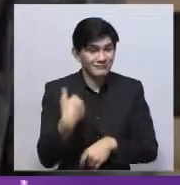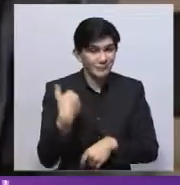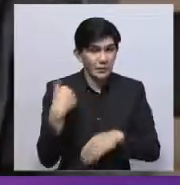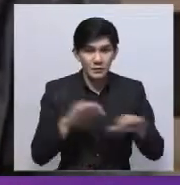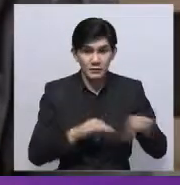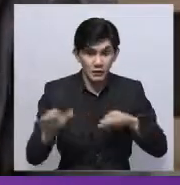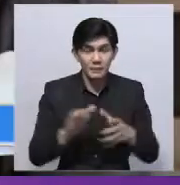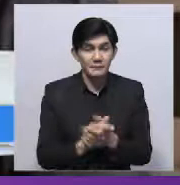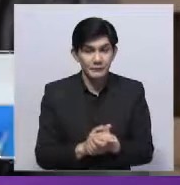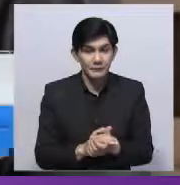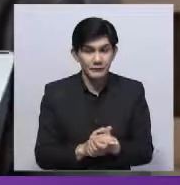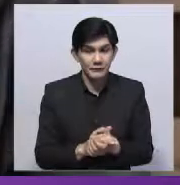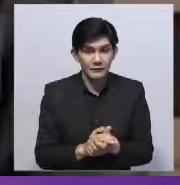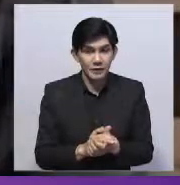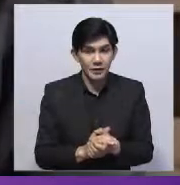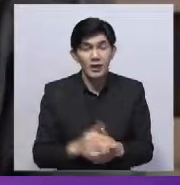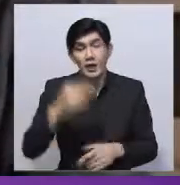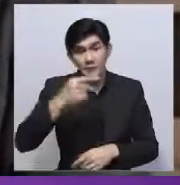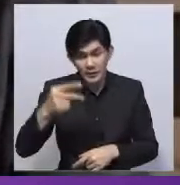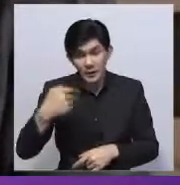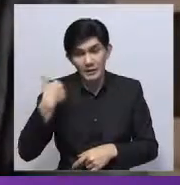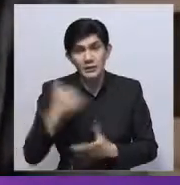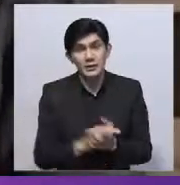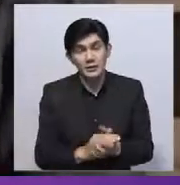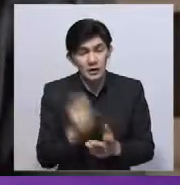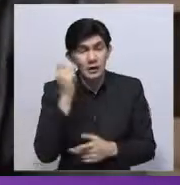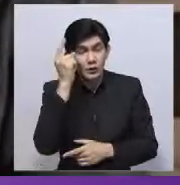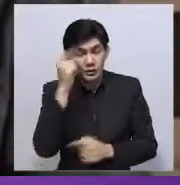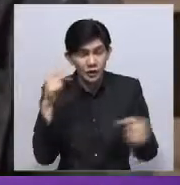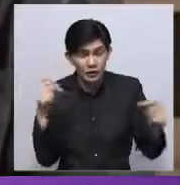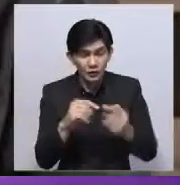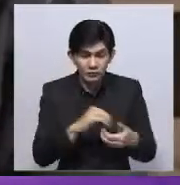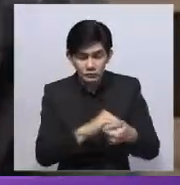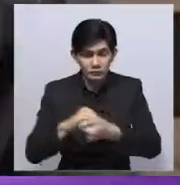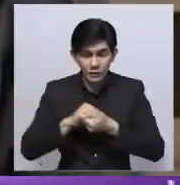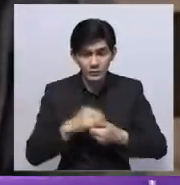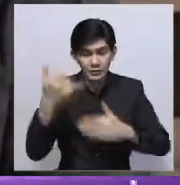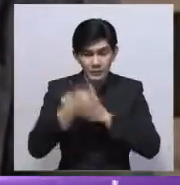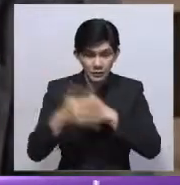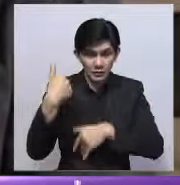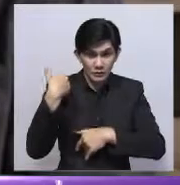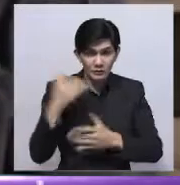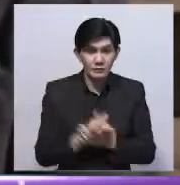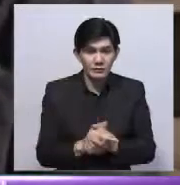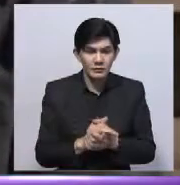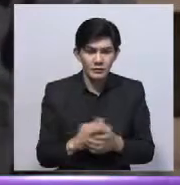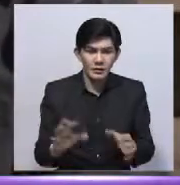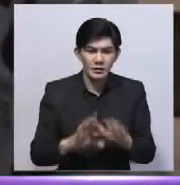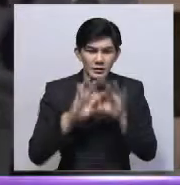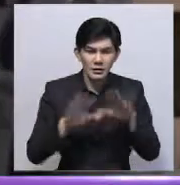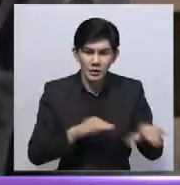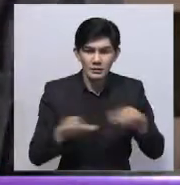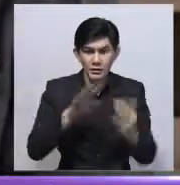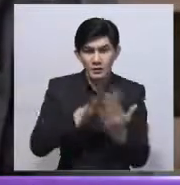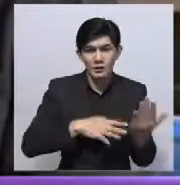การเตรียมความพร้อมทั้งเรื่องการใช้ภาษาเรื่องความเข้าใจความสัมพันธ์ระหว่างประเทศเรื่องการเตรียมการมา